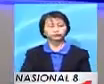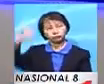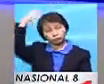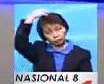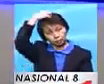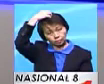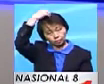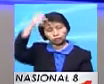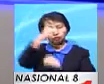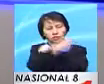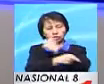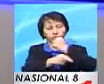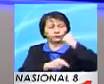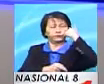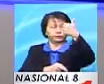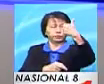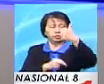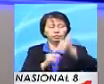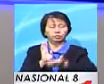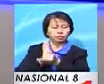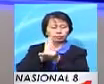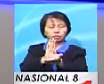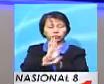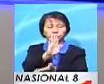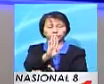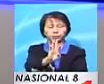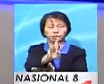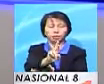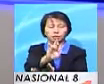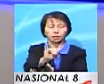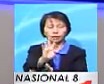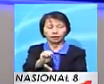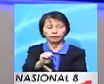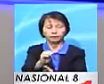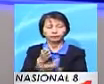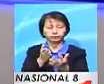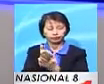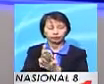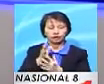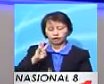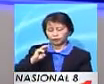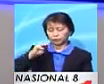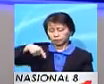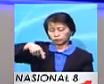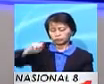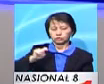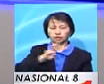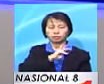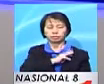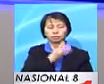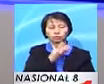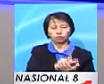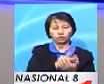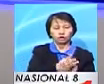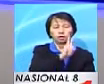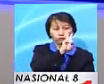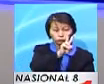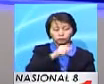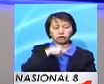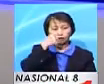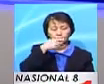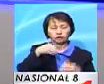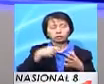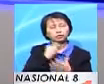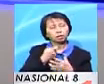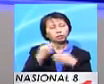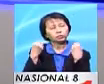Selangor mencatatkan negeri tertinggi yang menerima bantuan rakyat Satu Malaysia BRIM. Menerusi sesi MQT, Menteri Kewangan Kedua Datuk Johari Abdul Ghani berkata